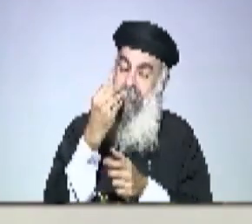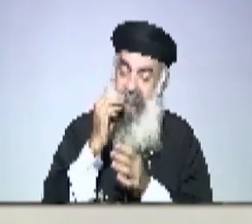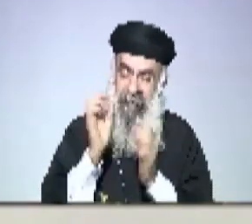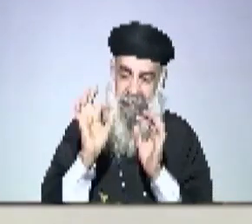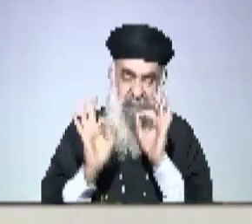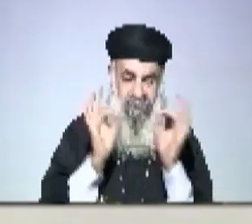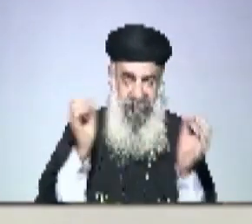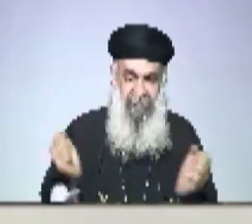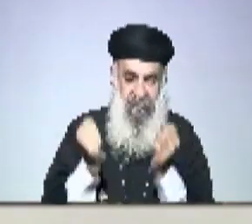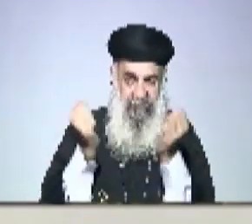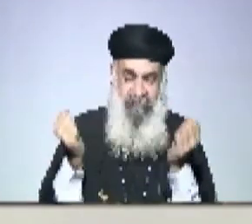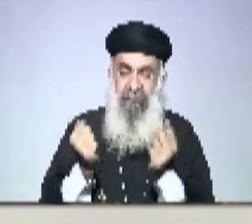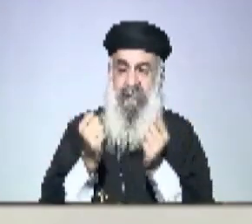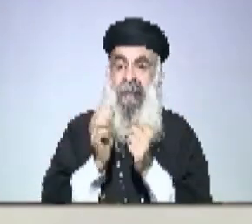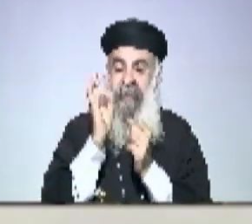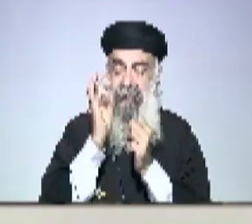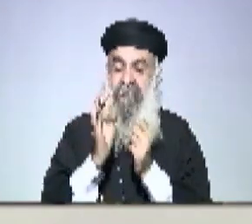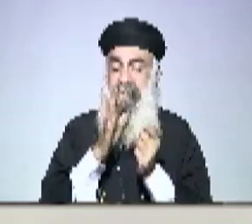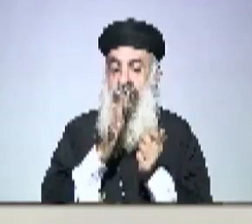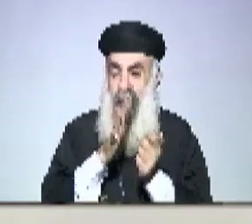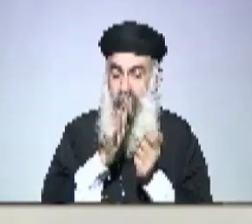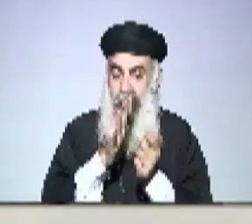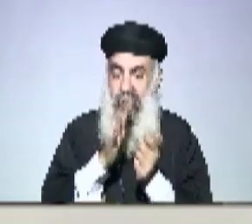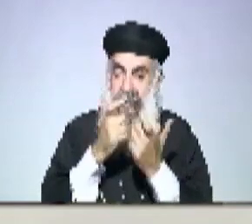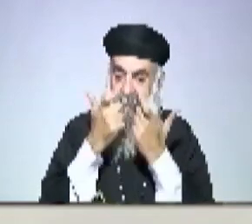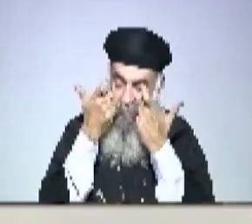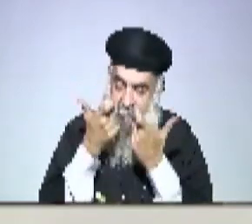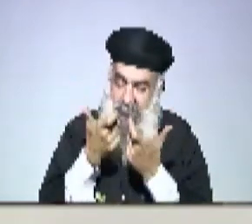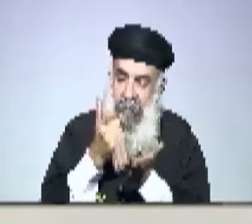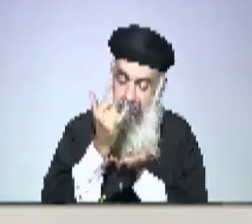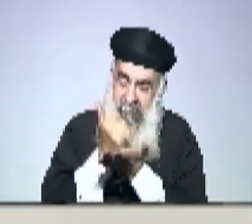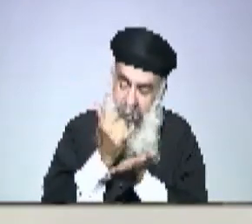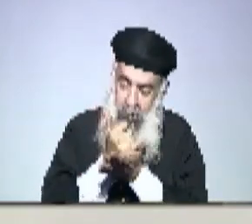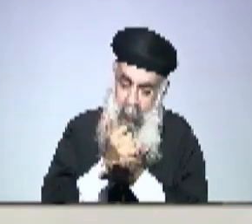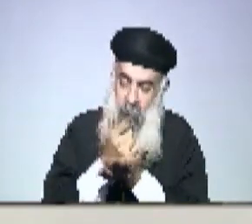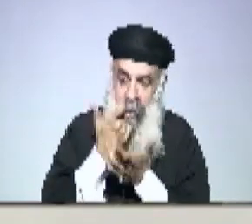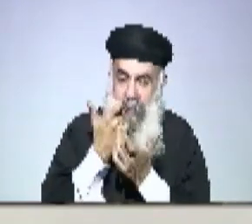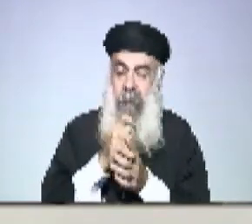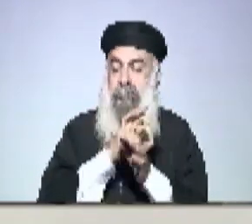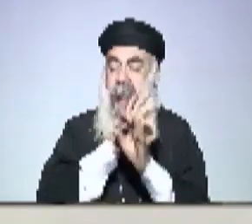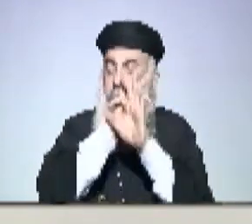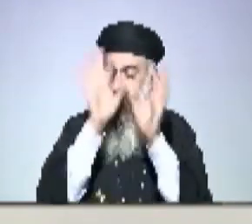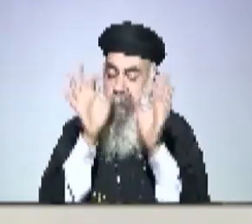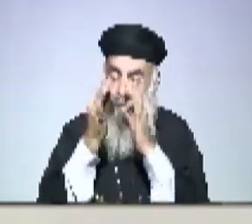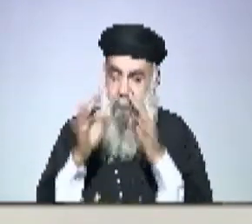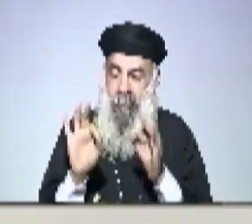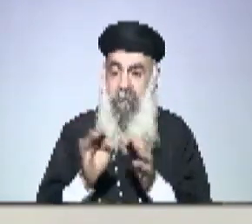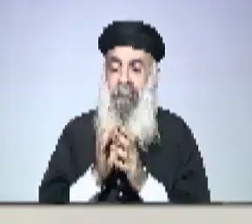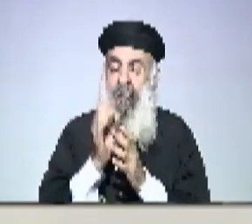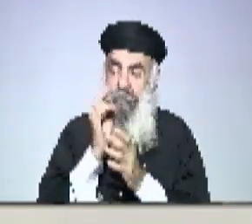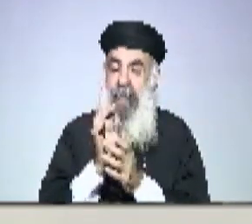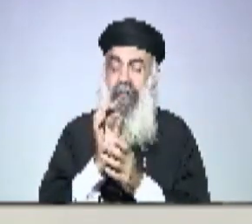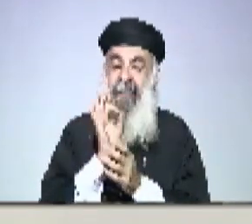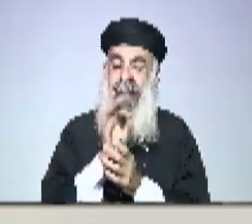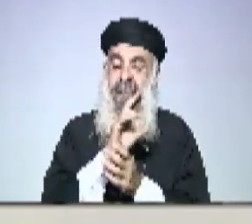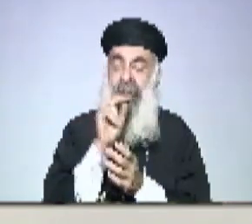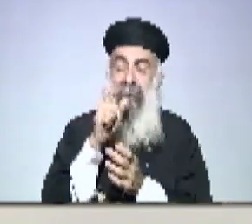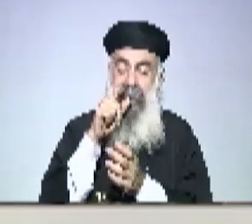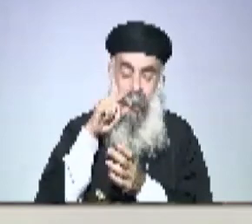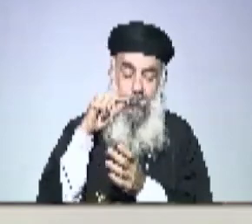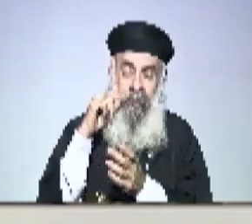تجهزها لازم ابونا يتولى الامر تماما وكان الراجل لم